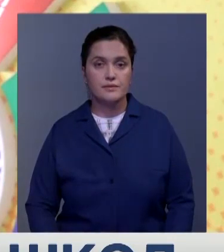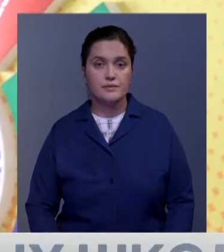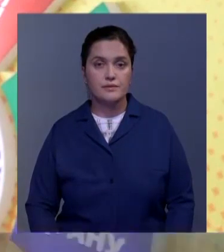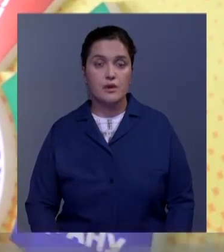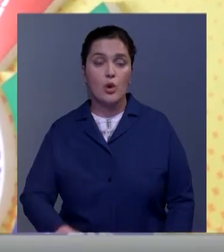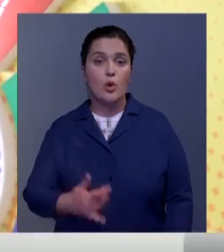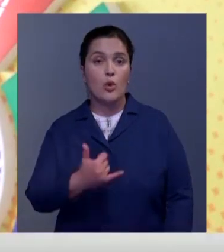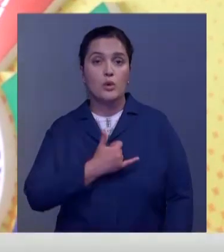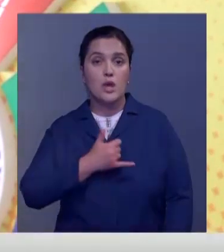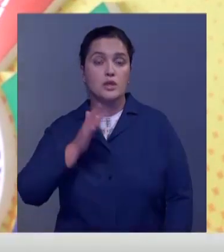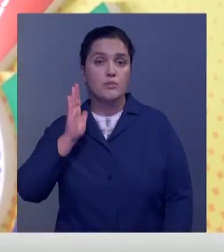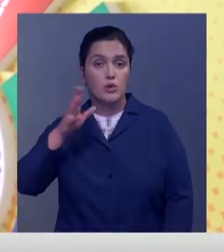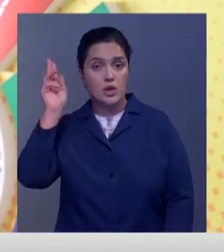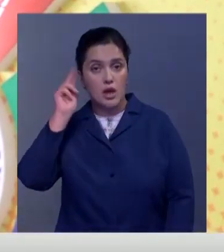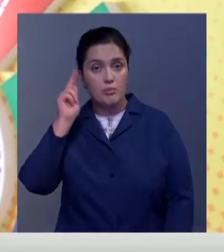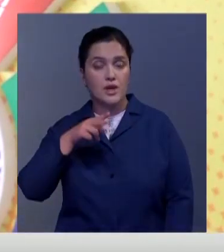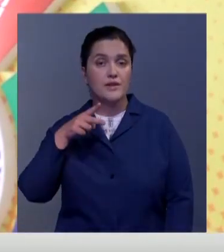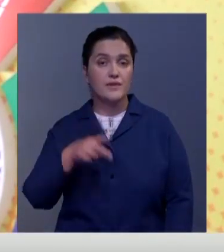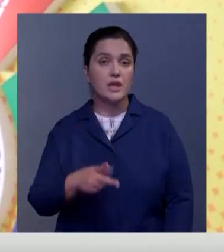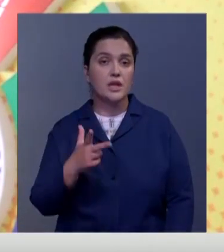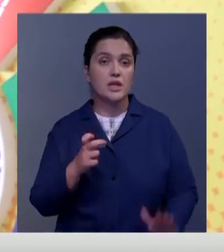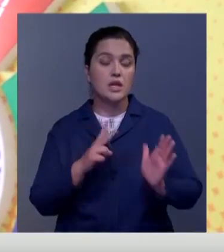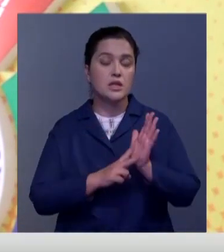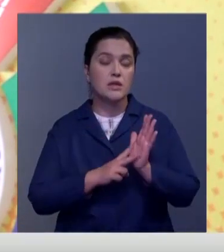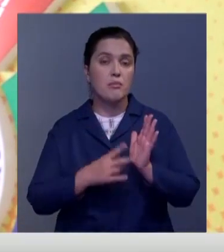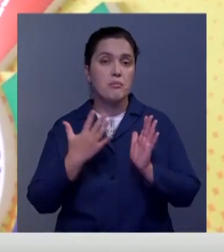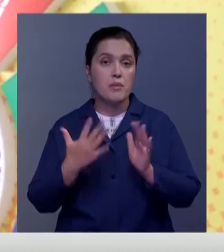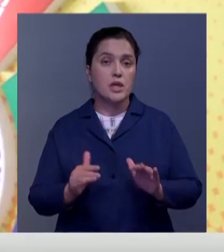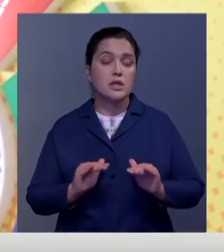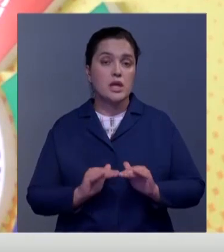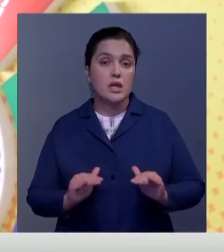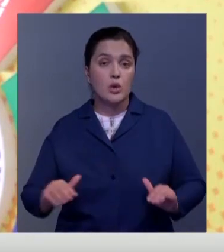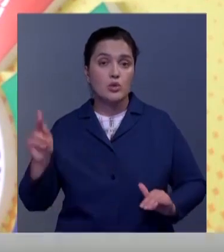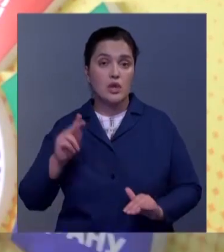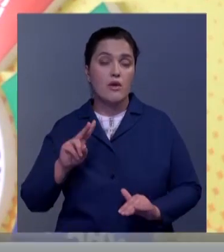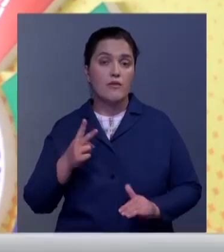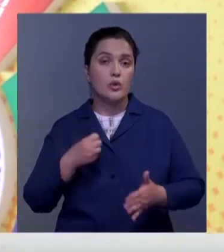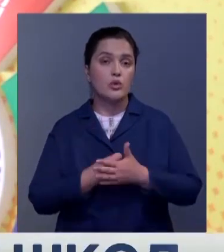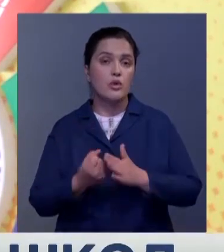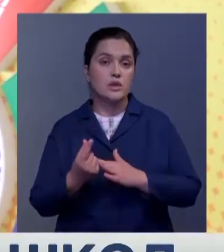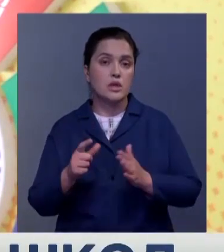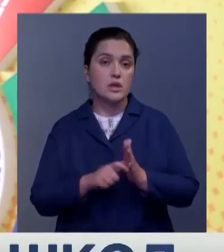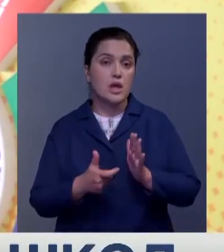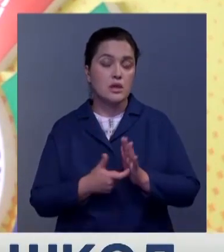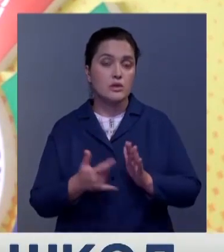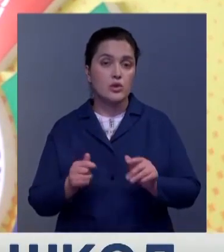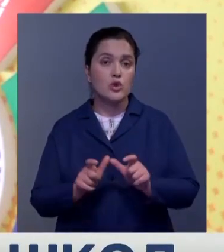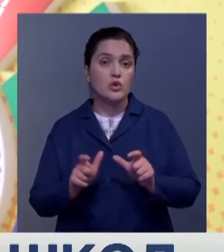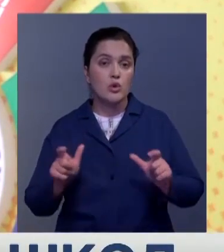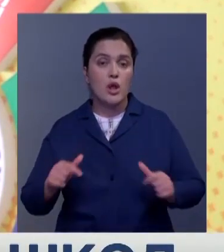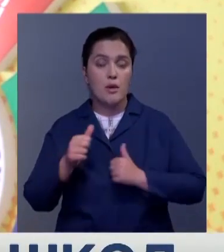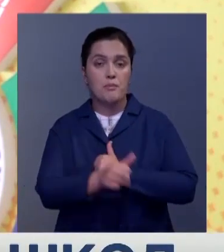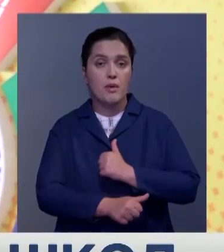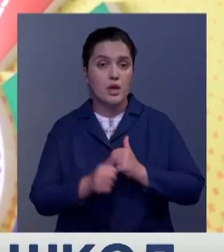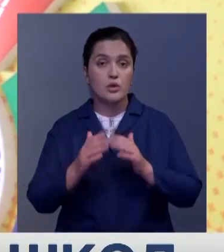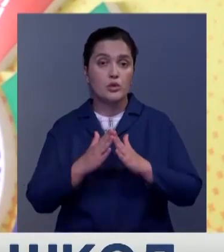У нас будут обучаться 2375 учеников. Учащиеся со 2 по 11 классы проходят школьный материал